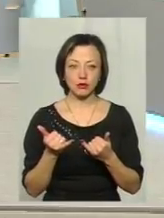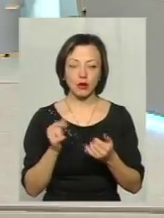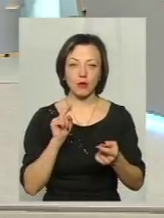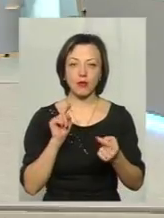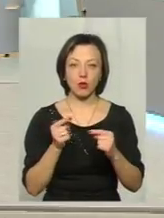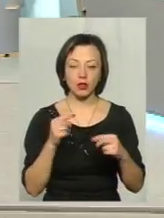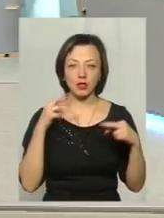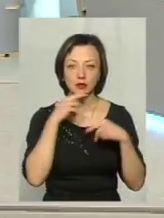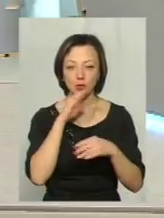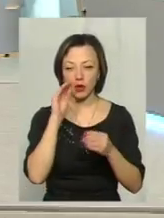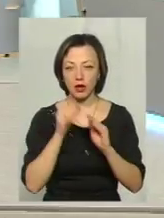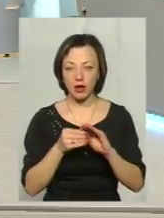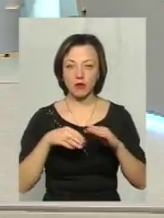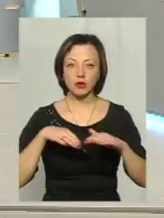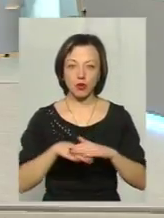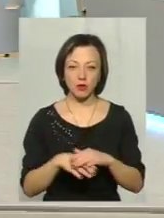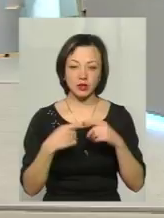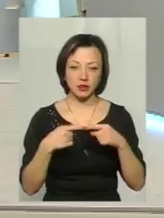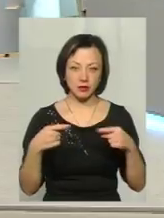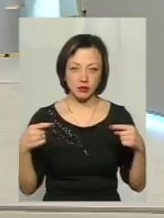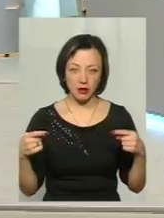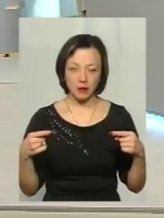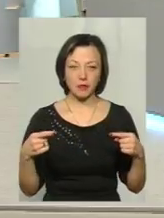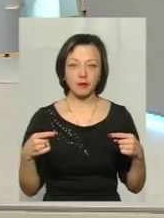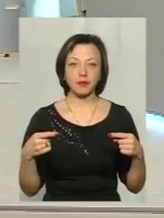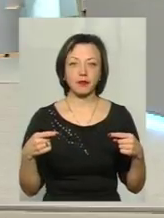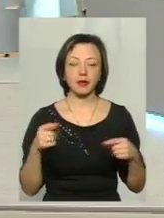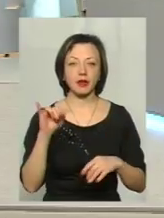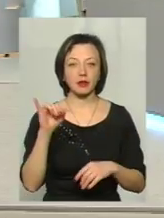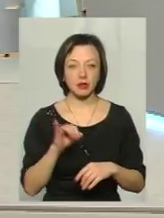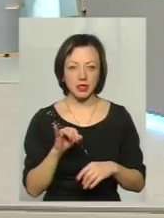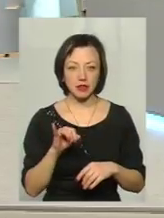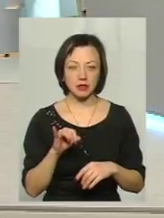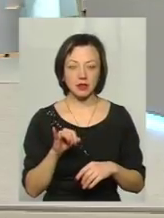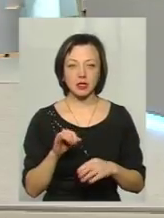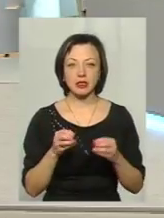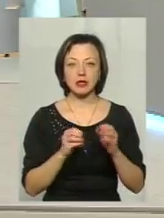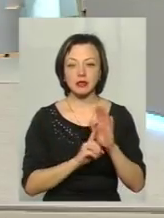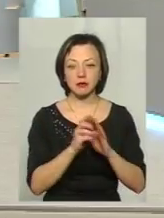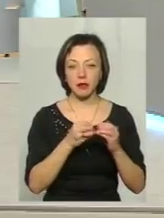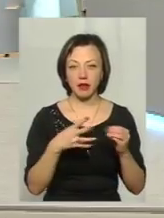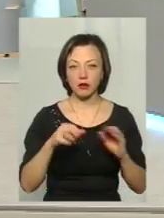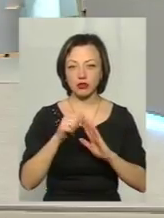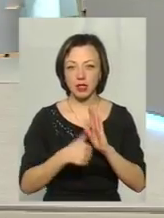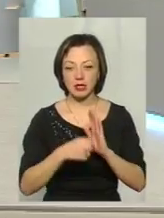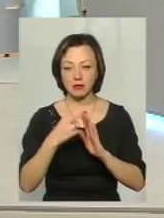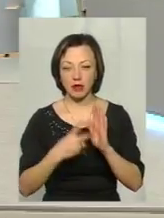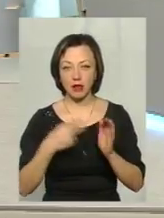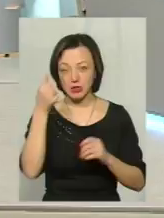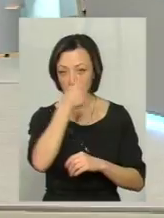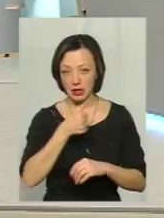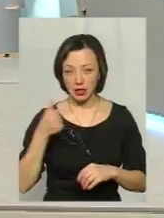протиляційними укриттями, сховищами і найпростішими укриттями для укриття. От. І, скажімо так, з 15-го року, 15-й, 16-й, 17-й